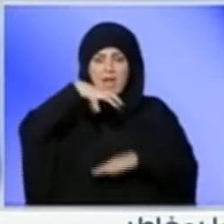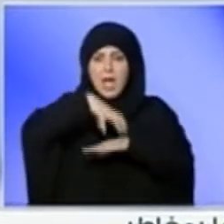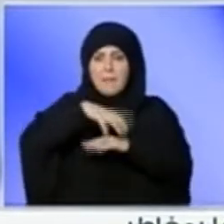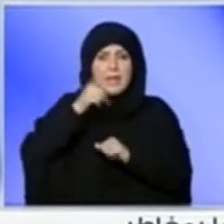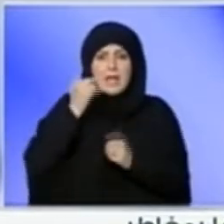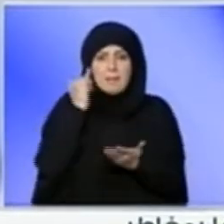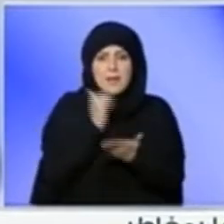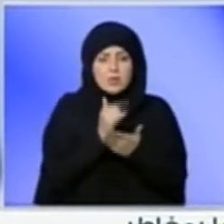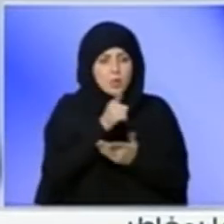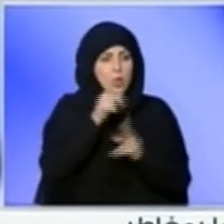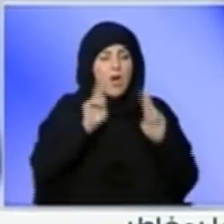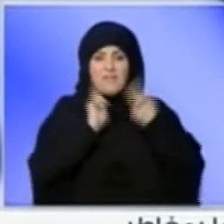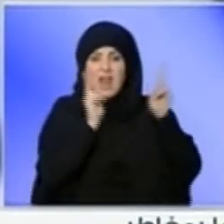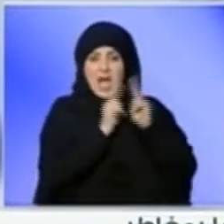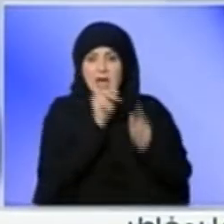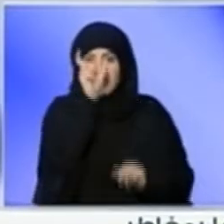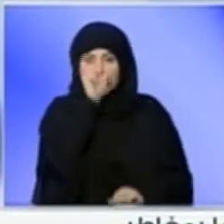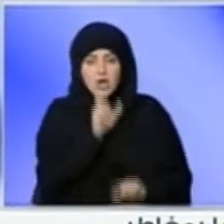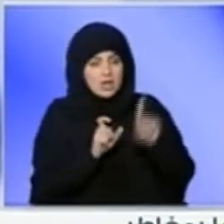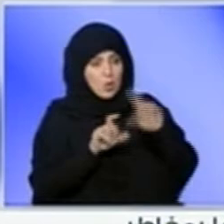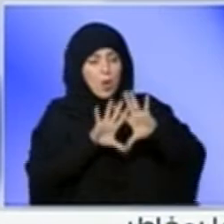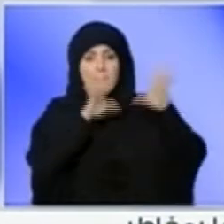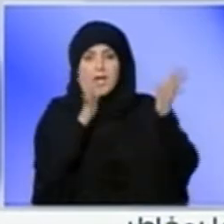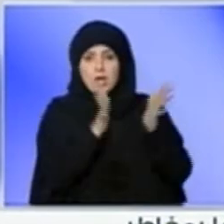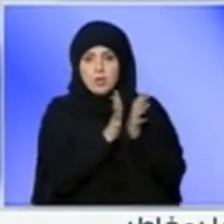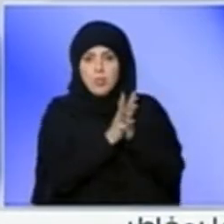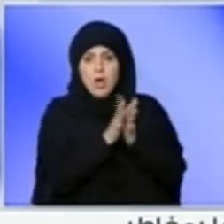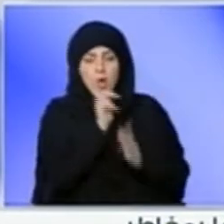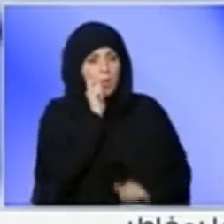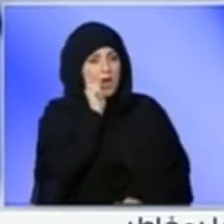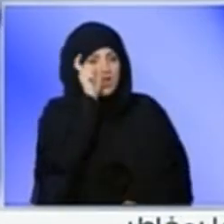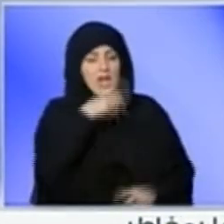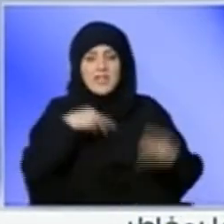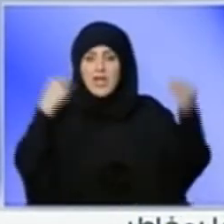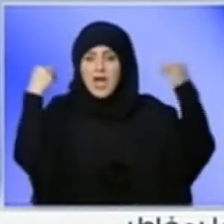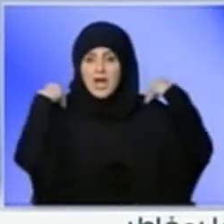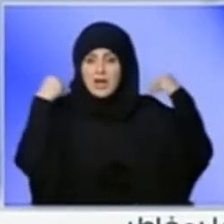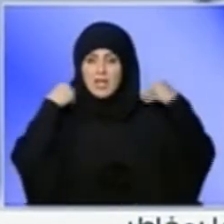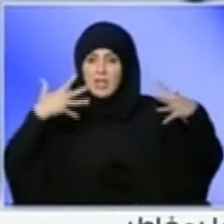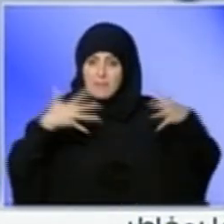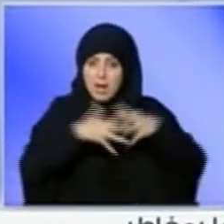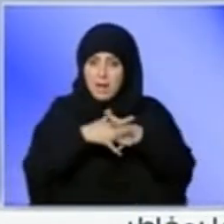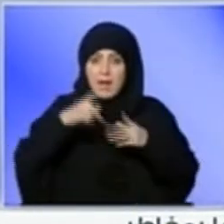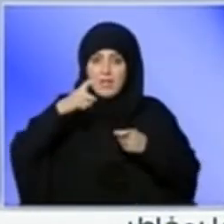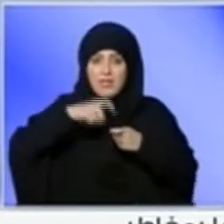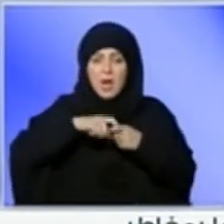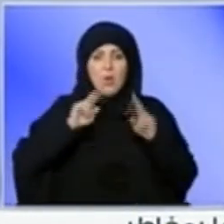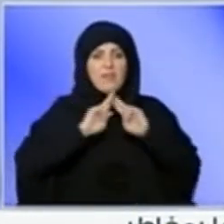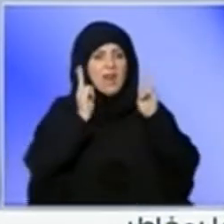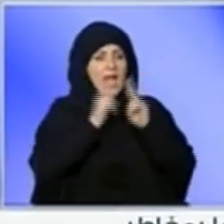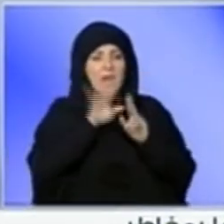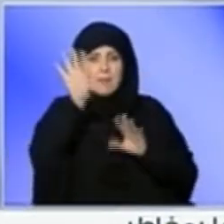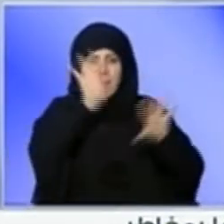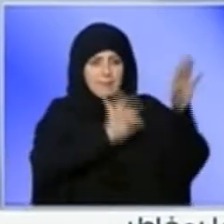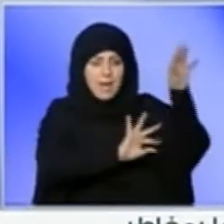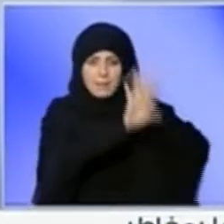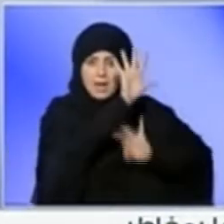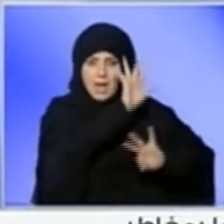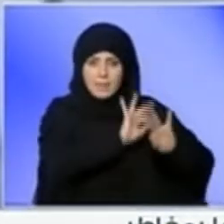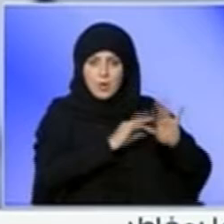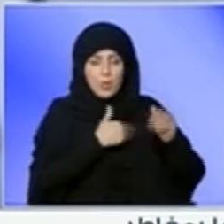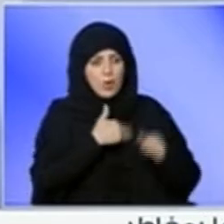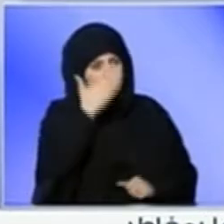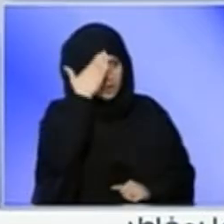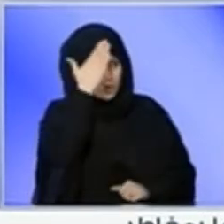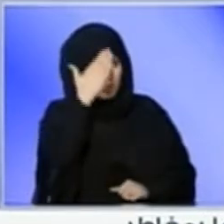النجم العالمي، مع مجموعة من الرياضيين في كل أنحاء العالم. ونشكر